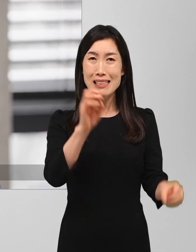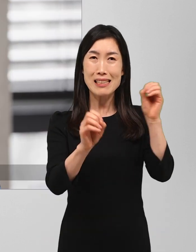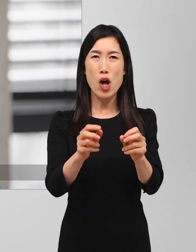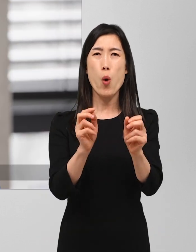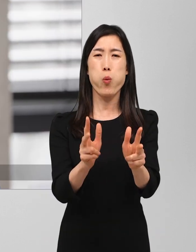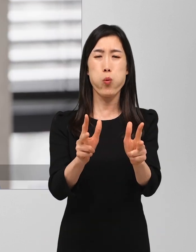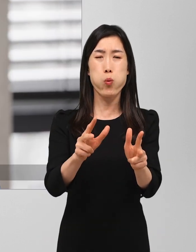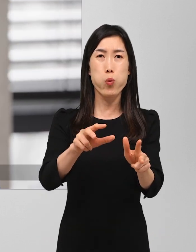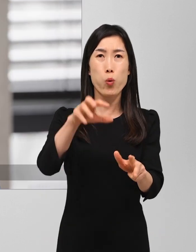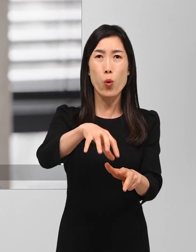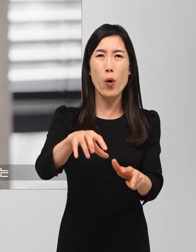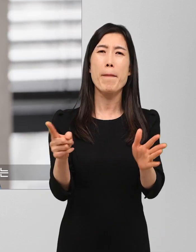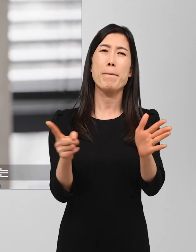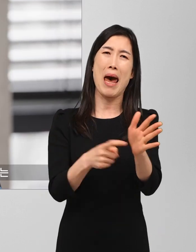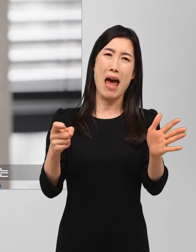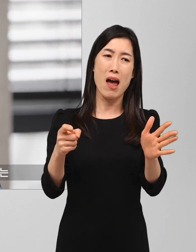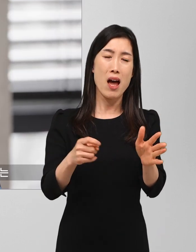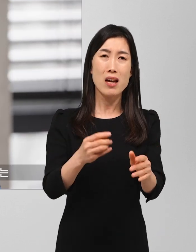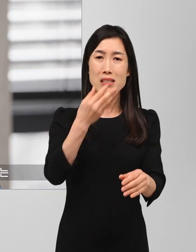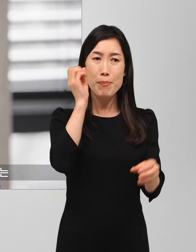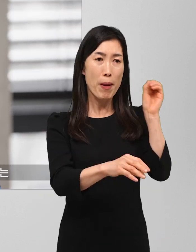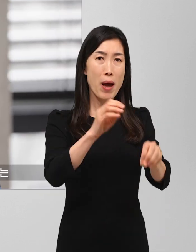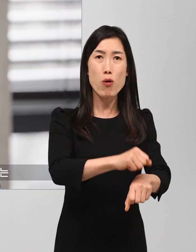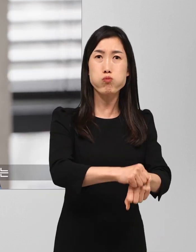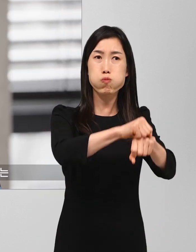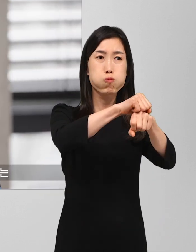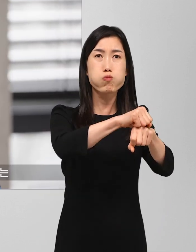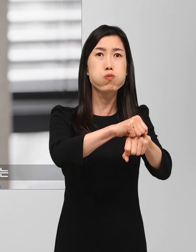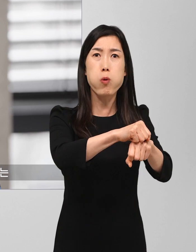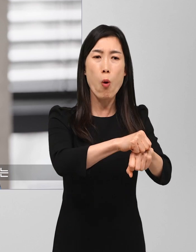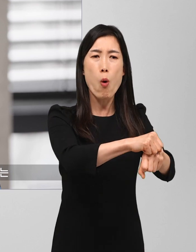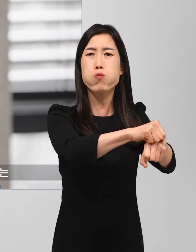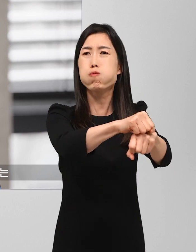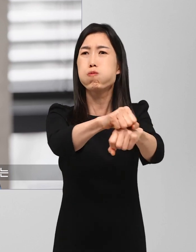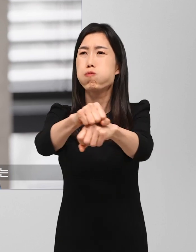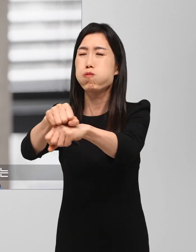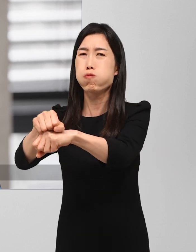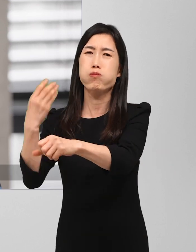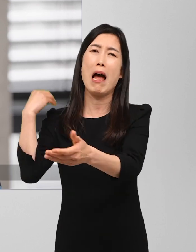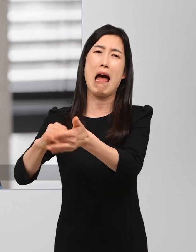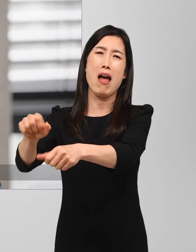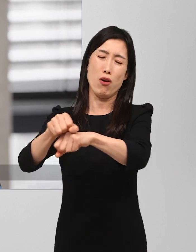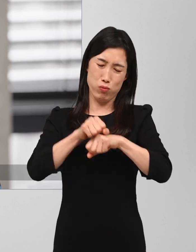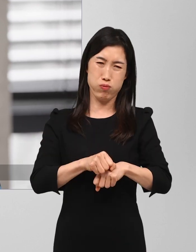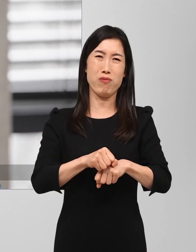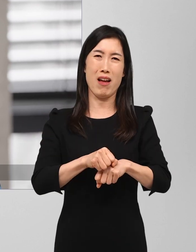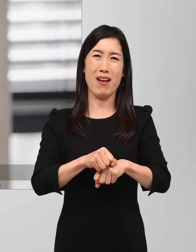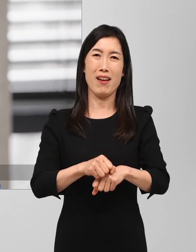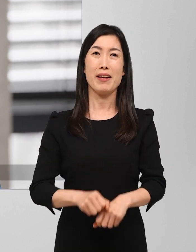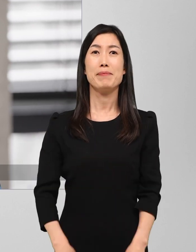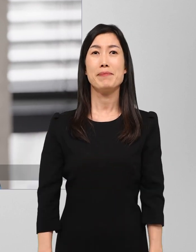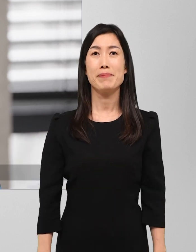쓰레기를 처리할 곳은 부족하고 갈 곳 없는 쓰레기는 고스란히 다시 우리에게 돌아오는 그런 상황이 되는